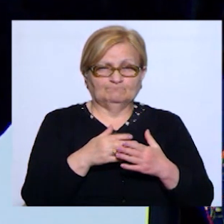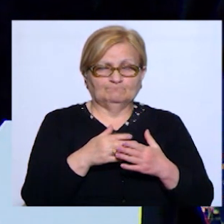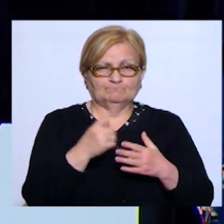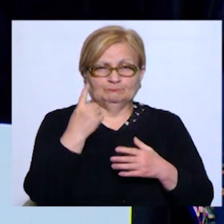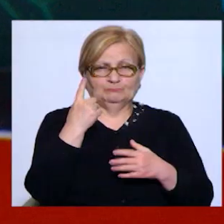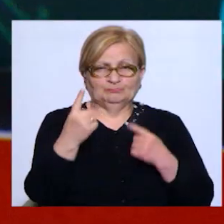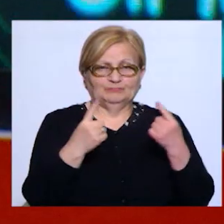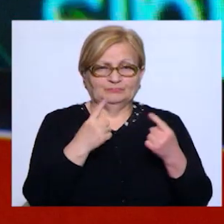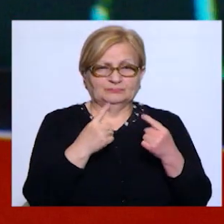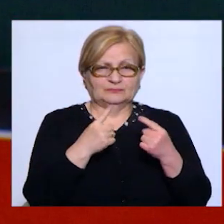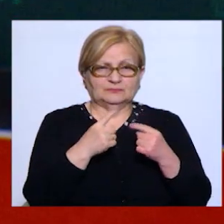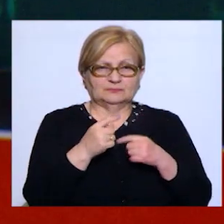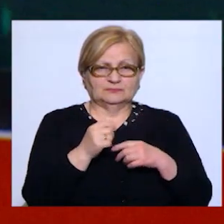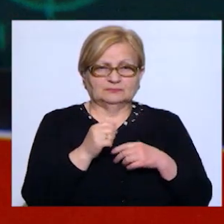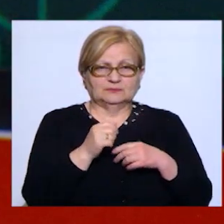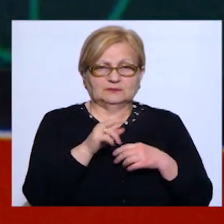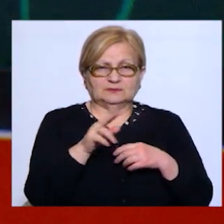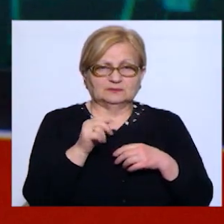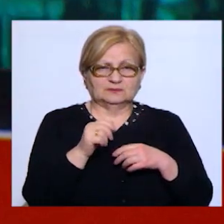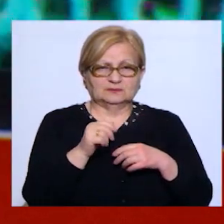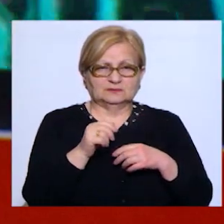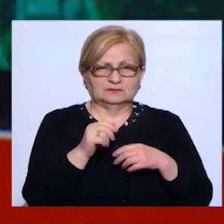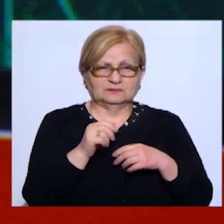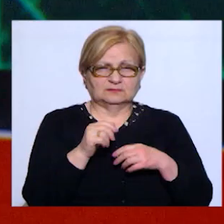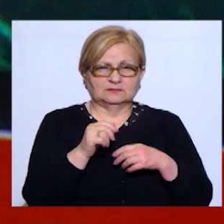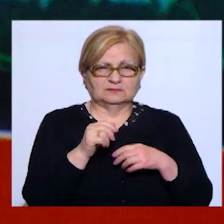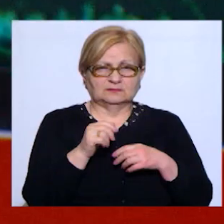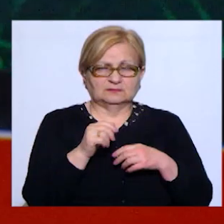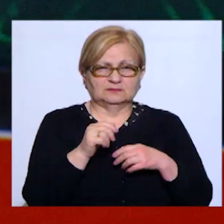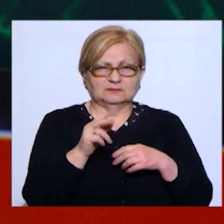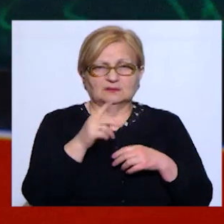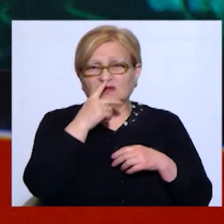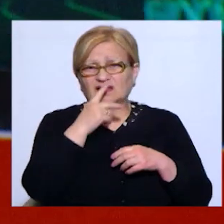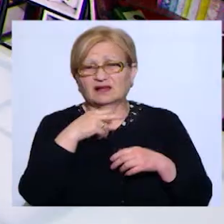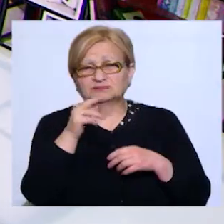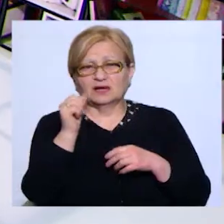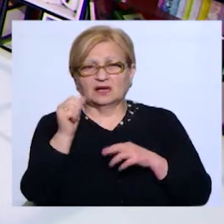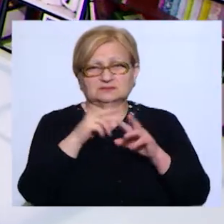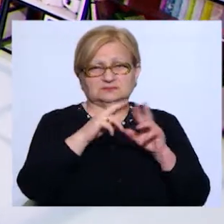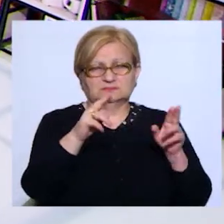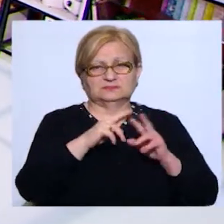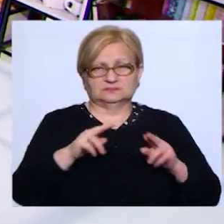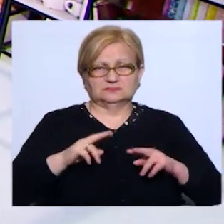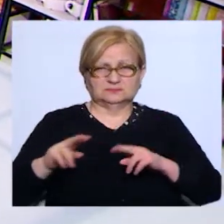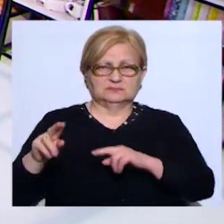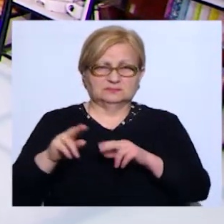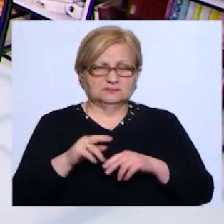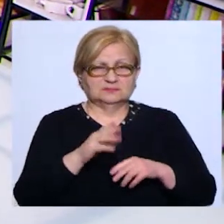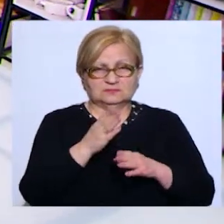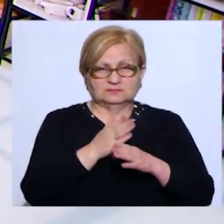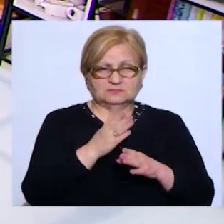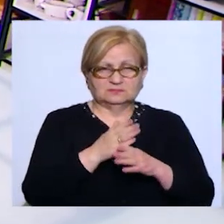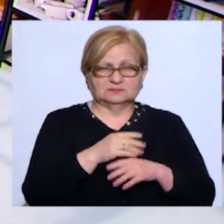თვითონ მონაკვეთები ხო ტოლია, ესეც A არის. ანუ აი აქაც, აი ეს B იქნება, აი ეს სამონაკვეთიანი, ვთქვა,